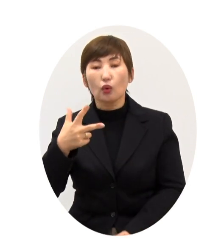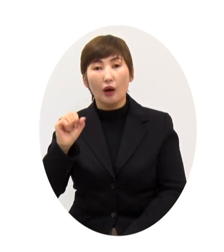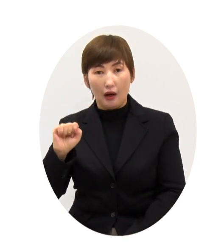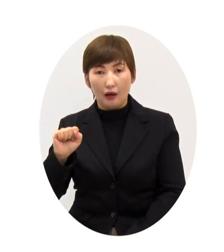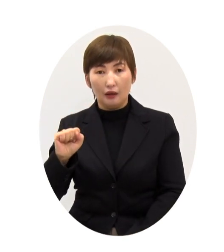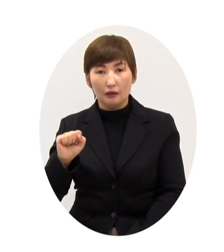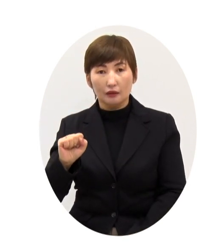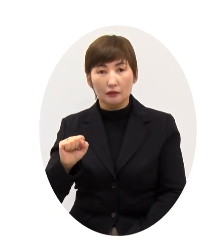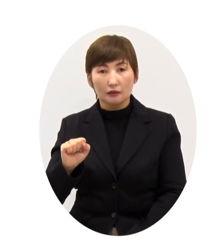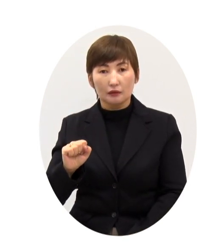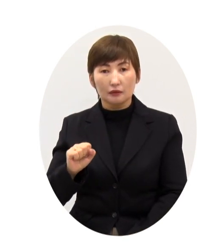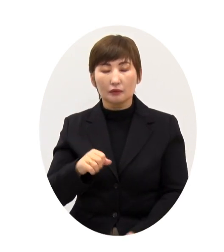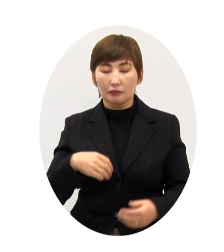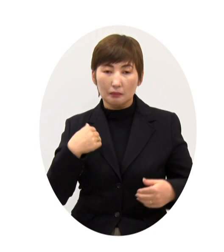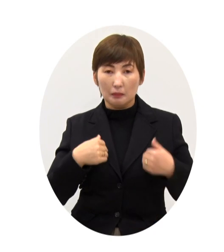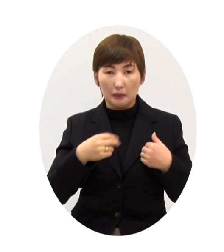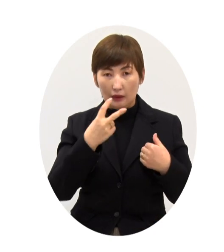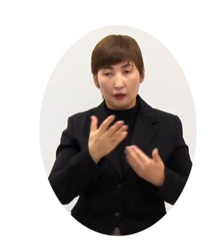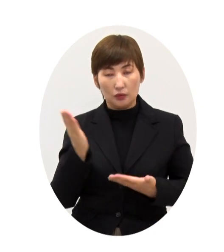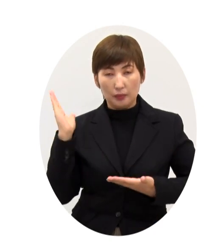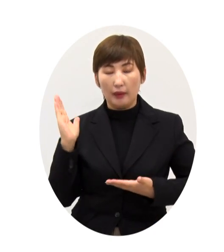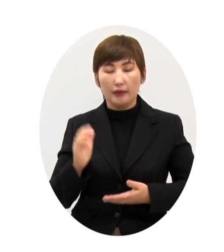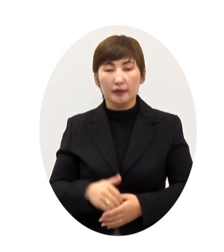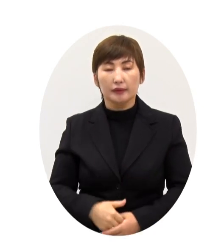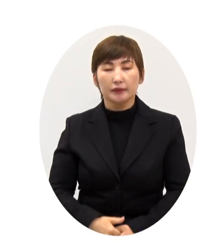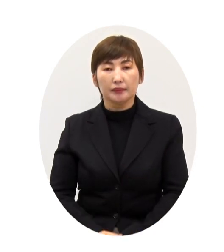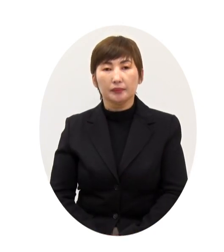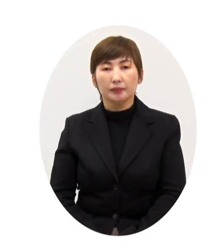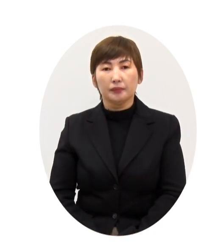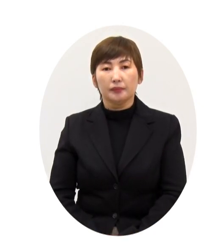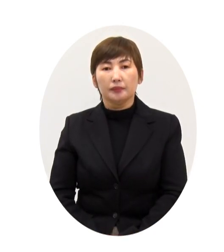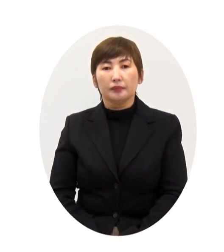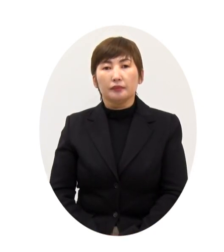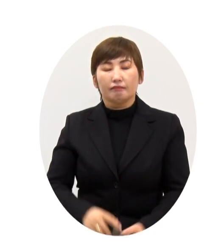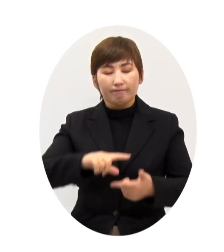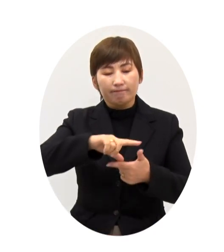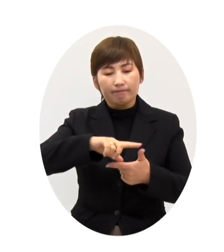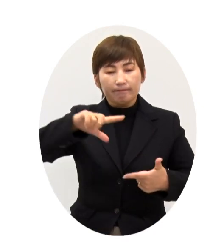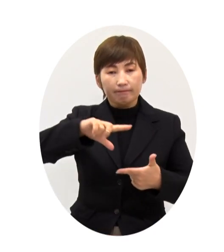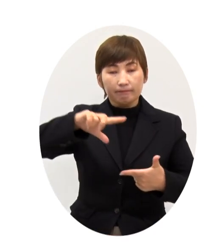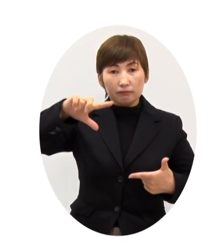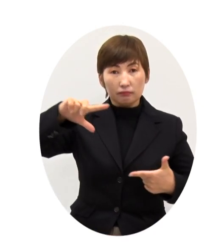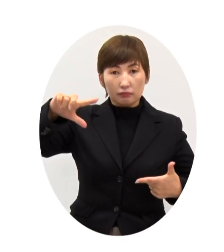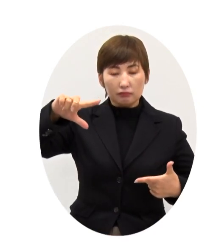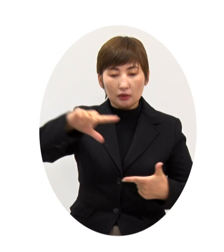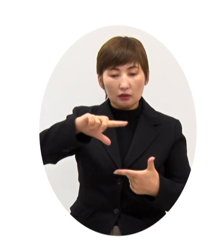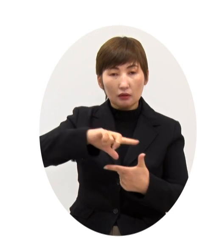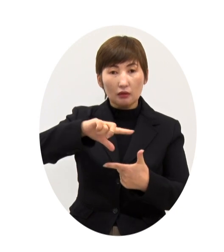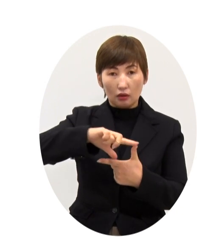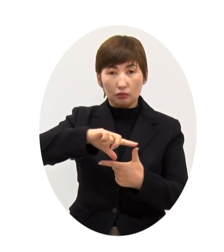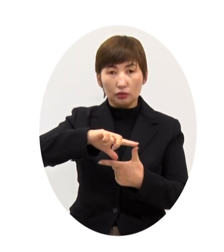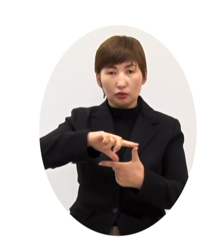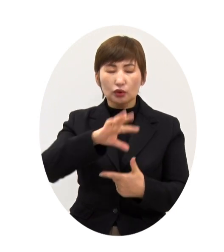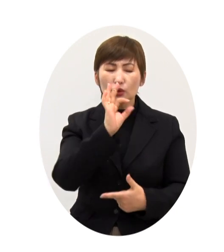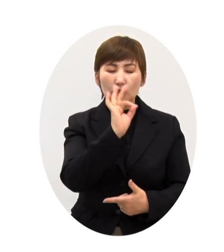гэсэн бичлэгийг самбарт багш нь харуулж байна. За ингээд хэд дахин томруулсан, хэд дахин